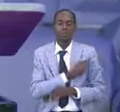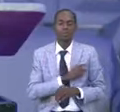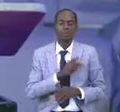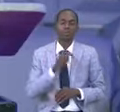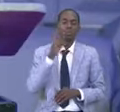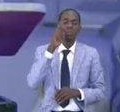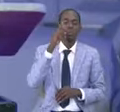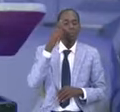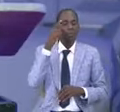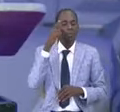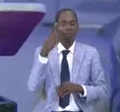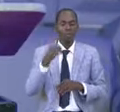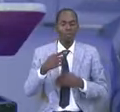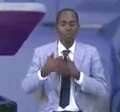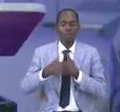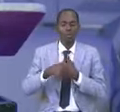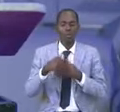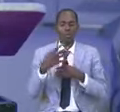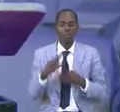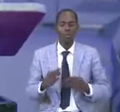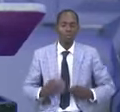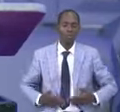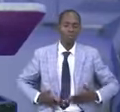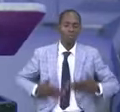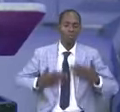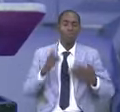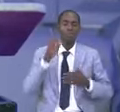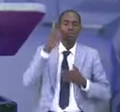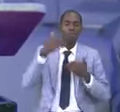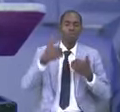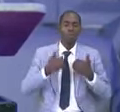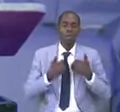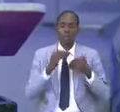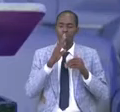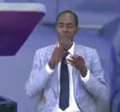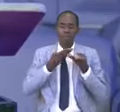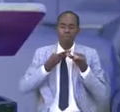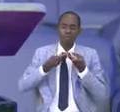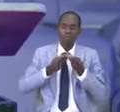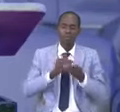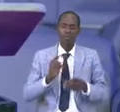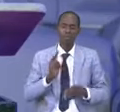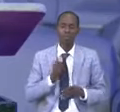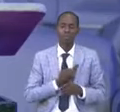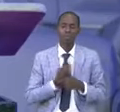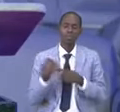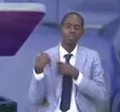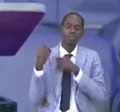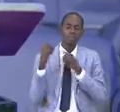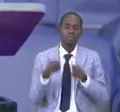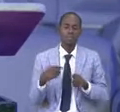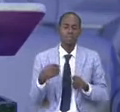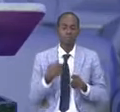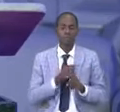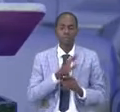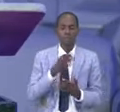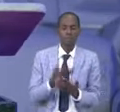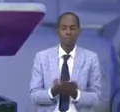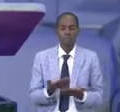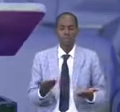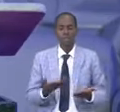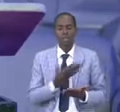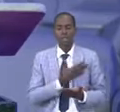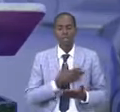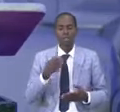pour le pain de vie que tu nous donnes depuis que nous sommes venus et l'eau de vie que nous